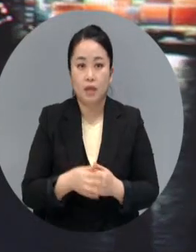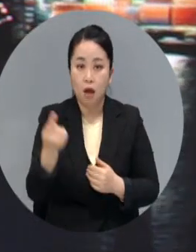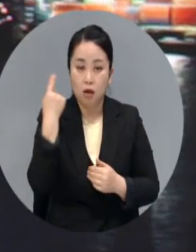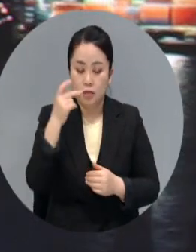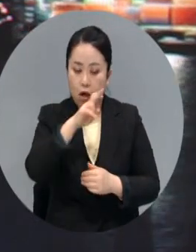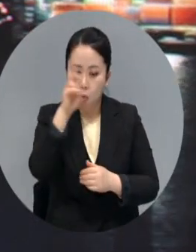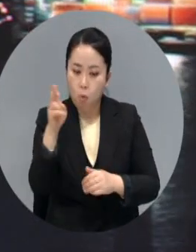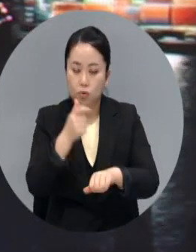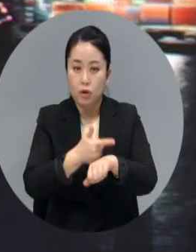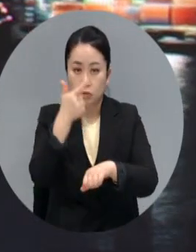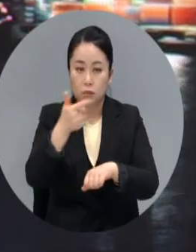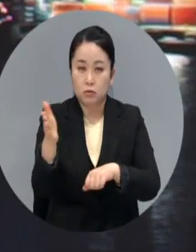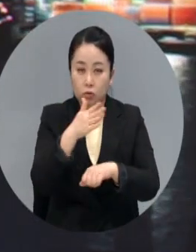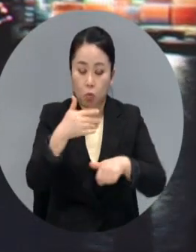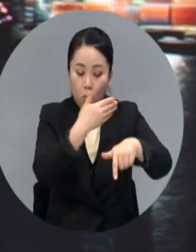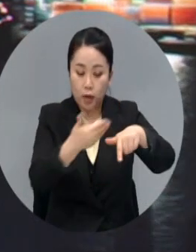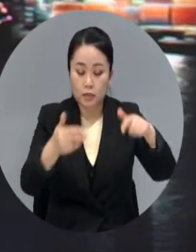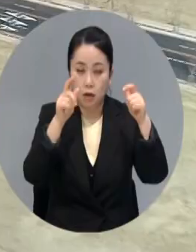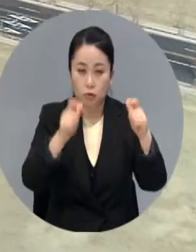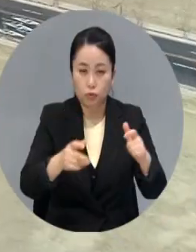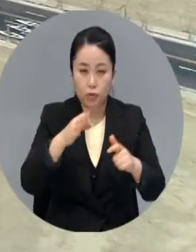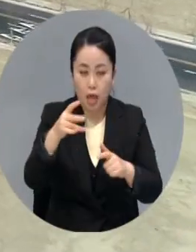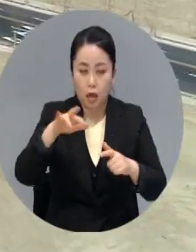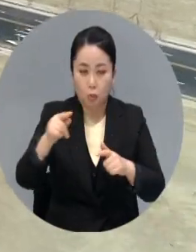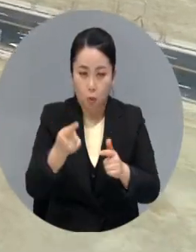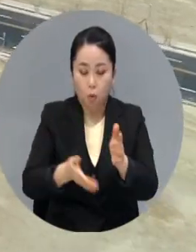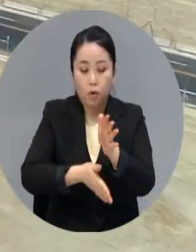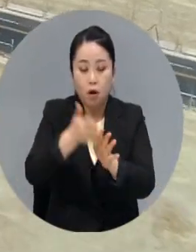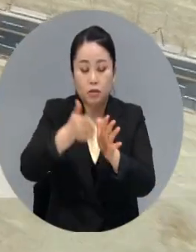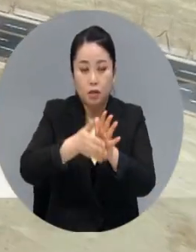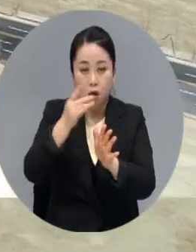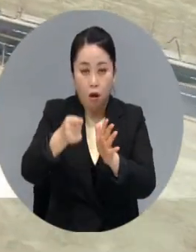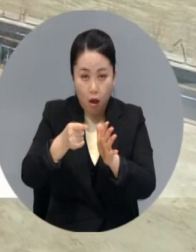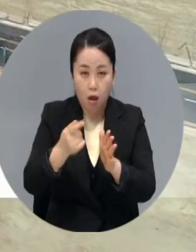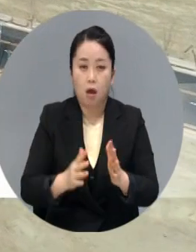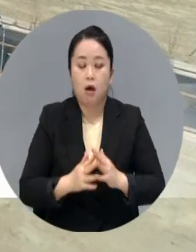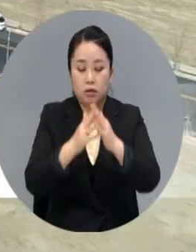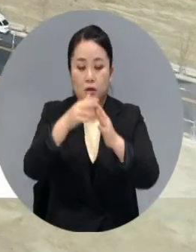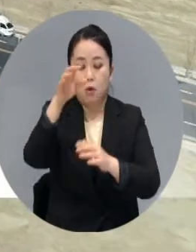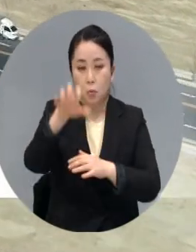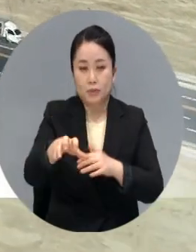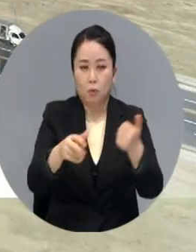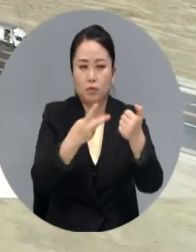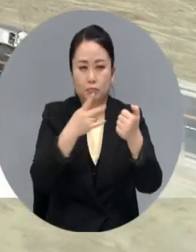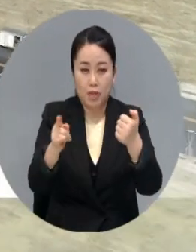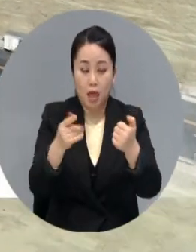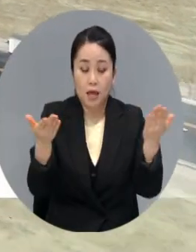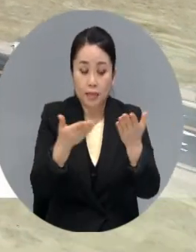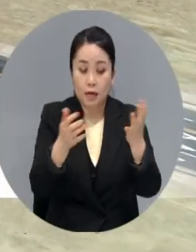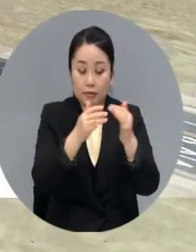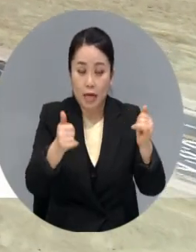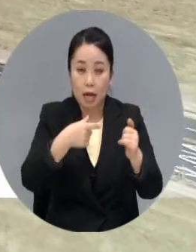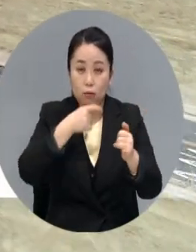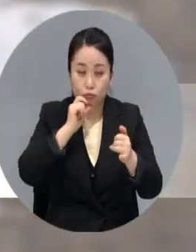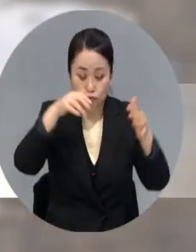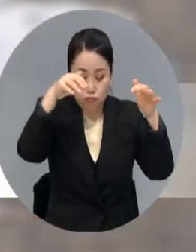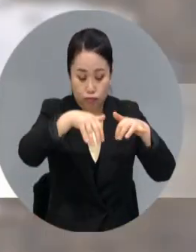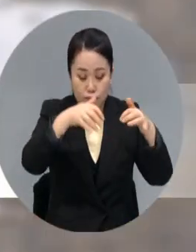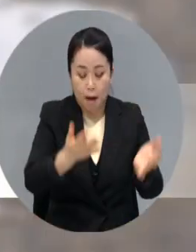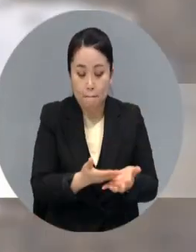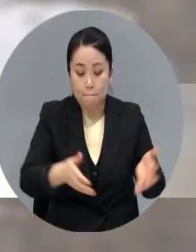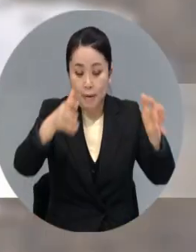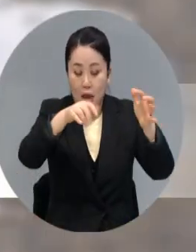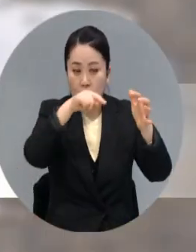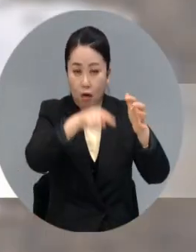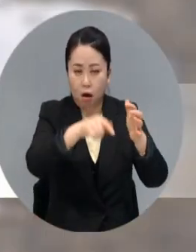어제 오후 6시쯤 강서구 에코델타시티 건설 현장에서 50대 작업자가 빗물 저류조에 빠져